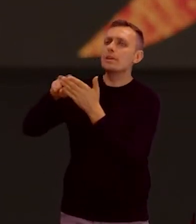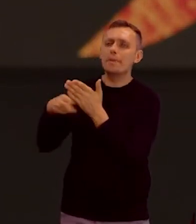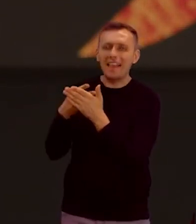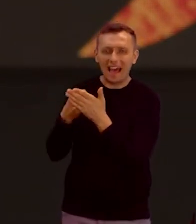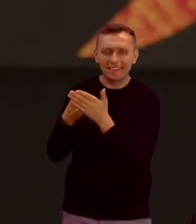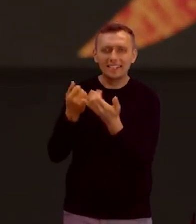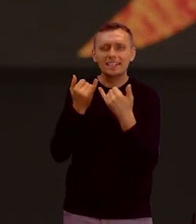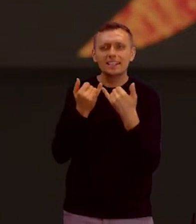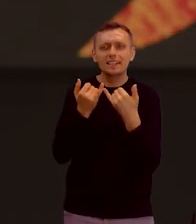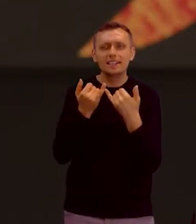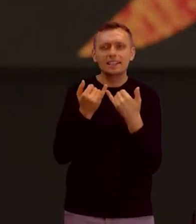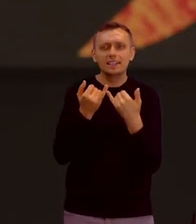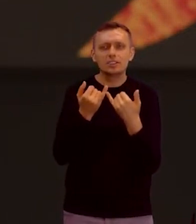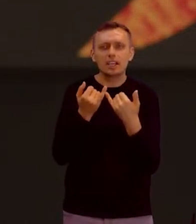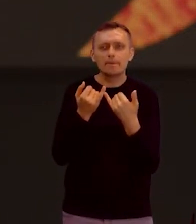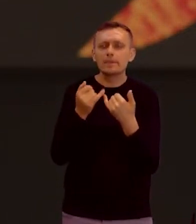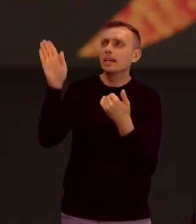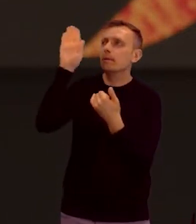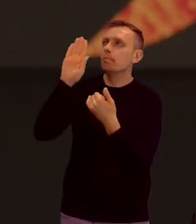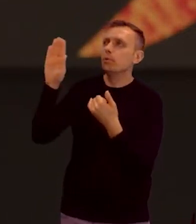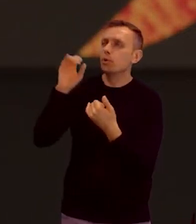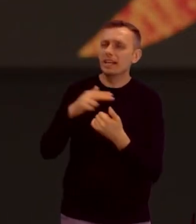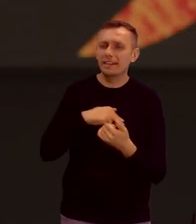ten potencjał, który On w nich włożył.